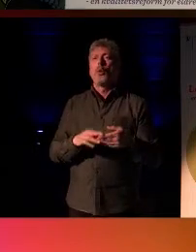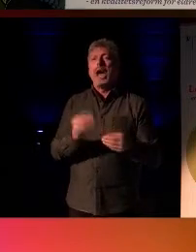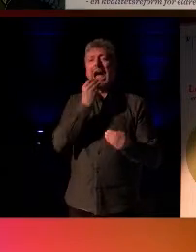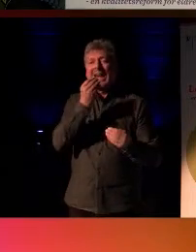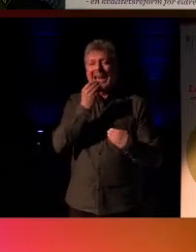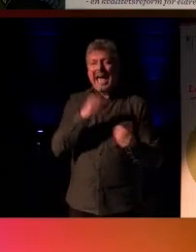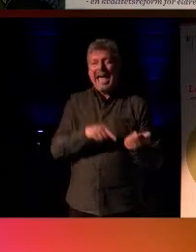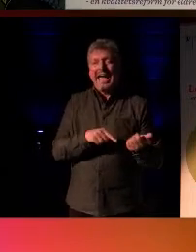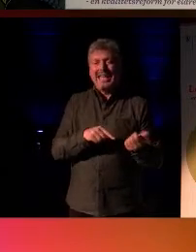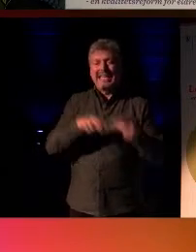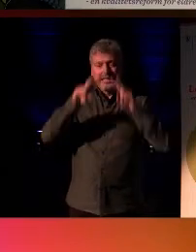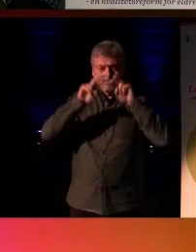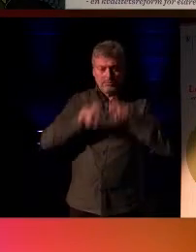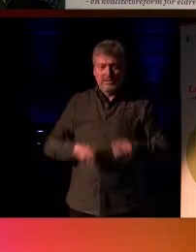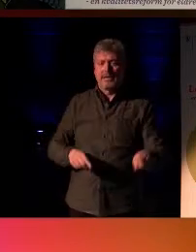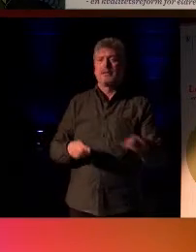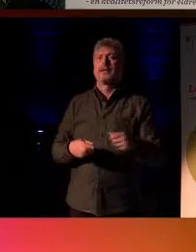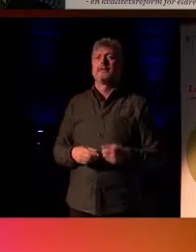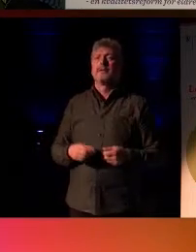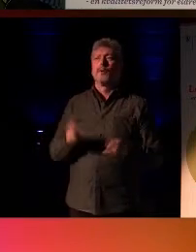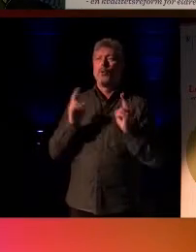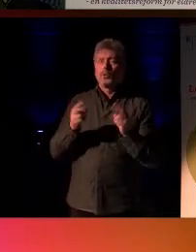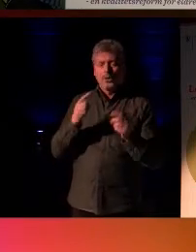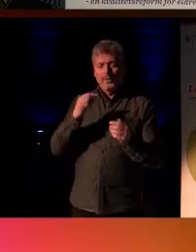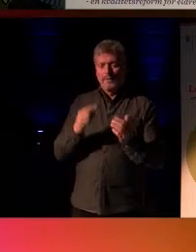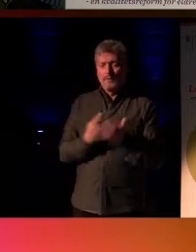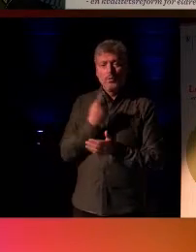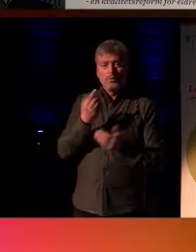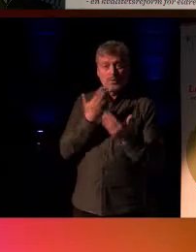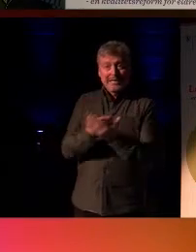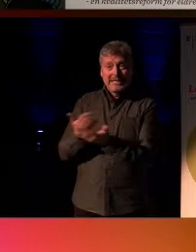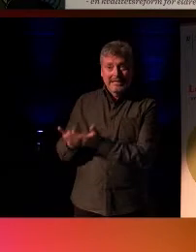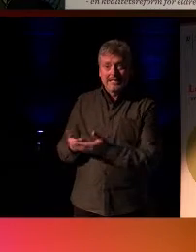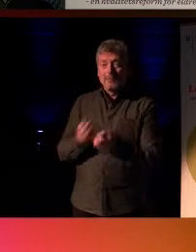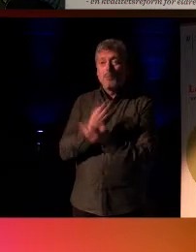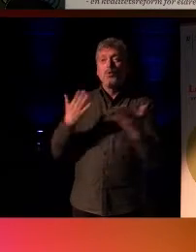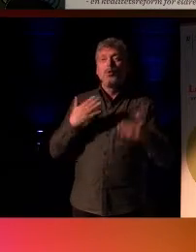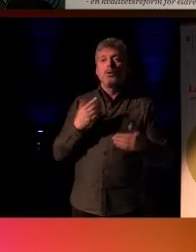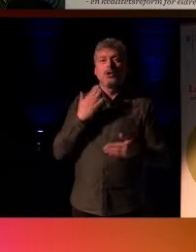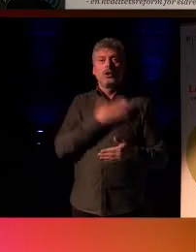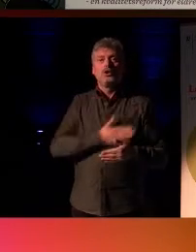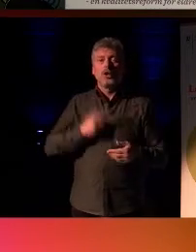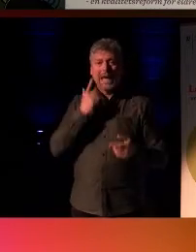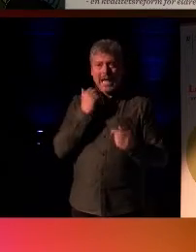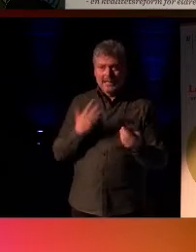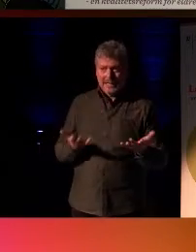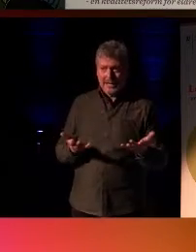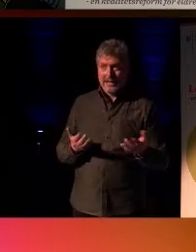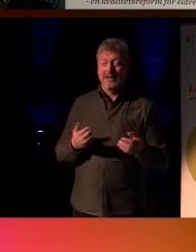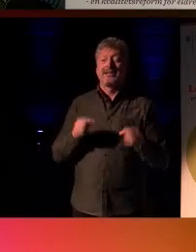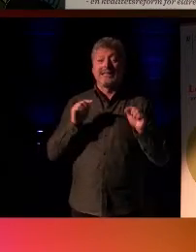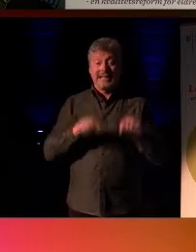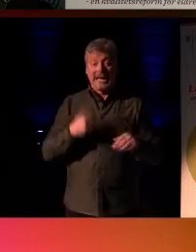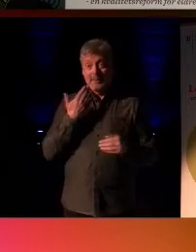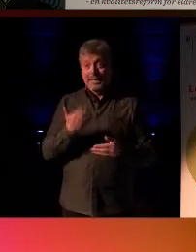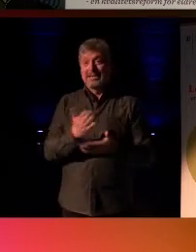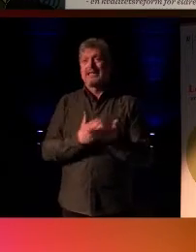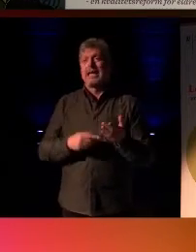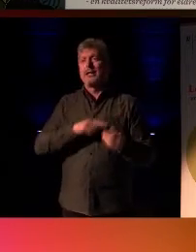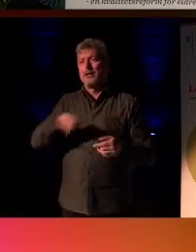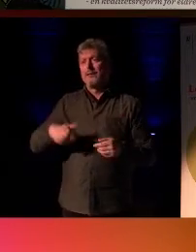også om det skal tildeles tjenesten multisyke eldre, som vi snakket om tidligere. Multisyke eldre blitt en del av vår ordinære